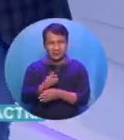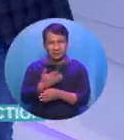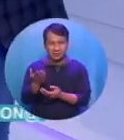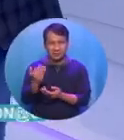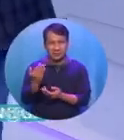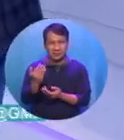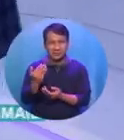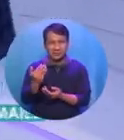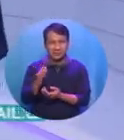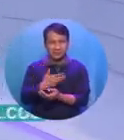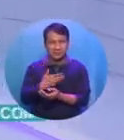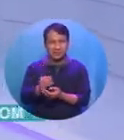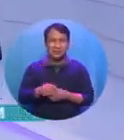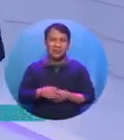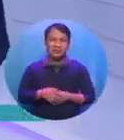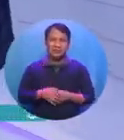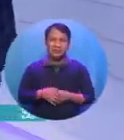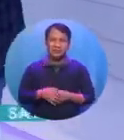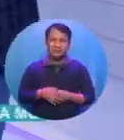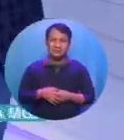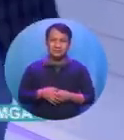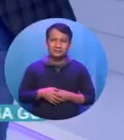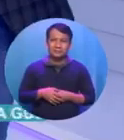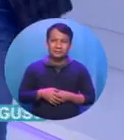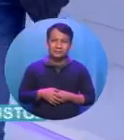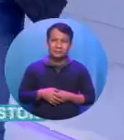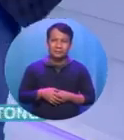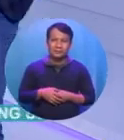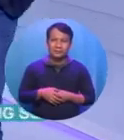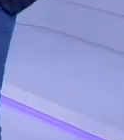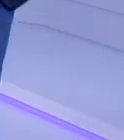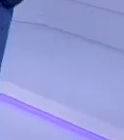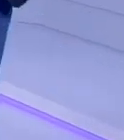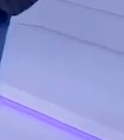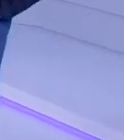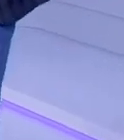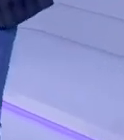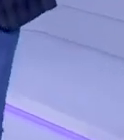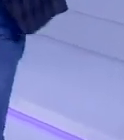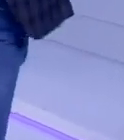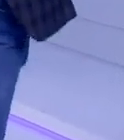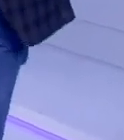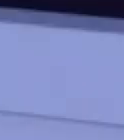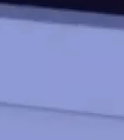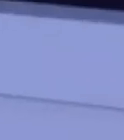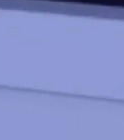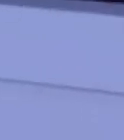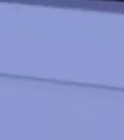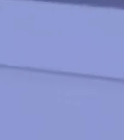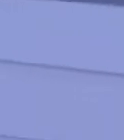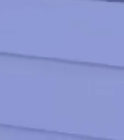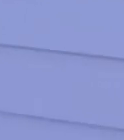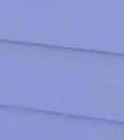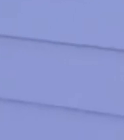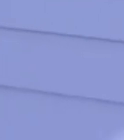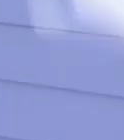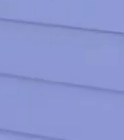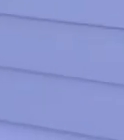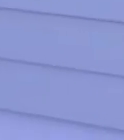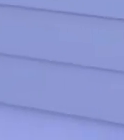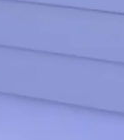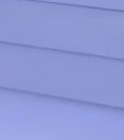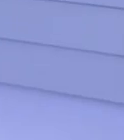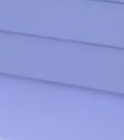ng naaapi. Ang lodi ko na aking maipagmamalaki. Di